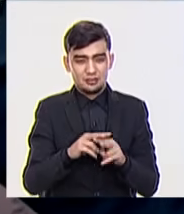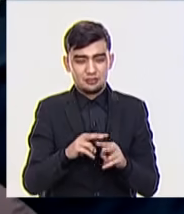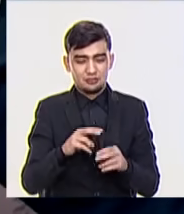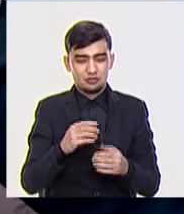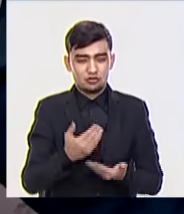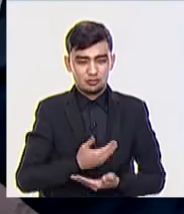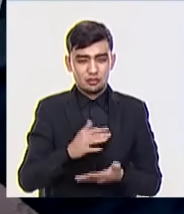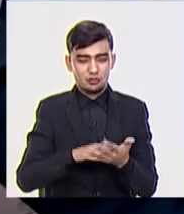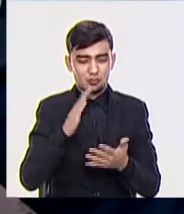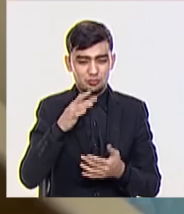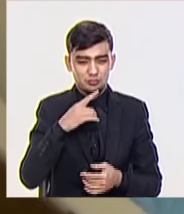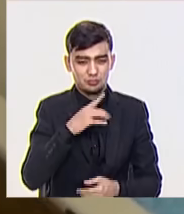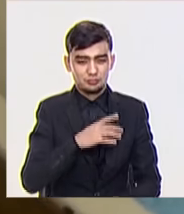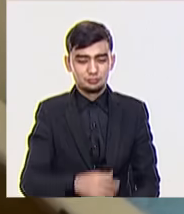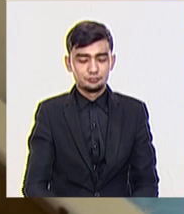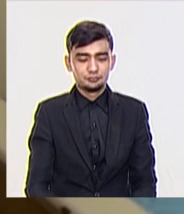екенін ескертті.